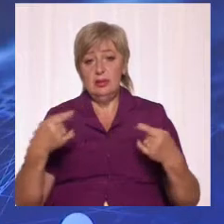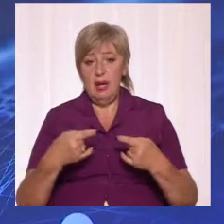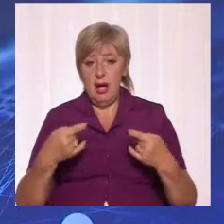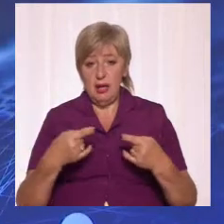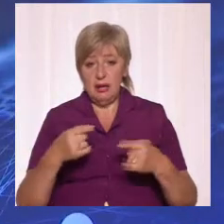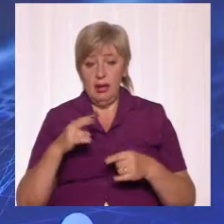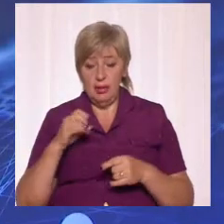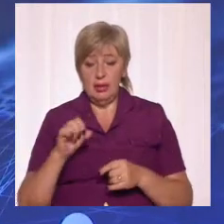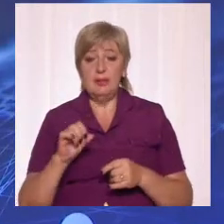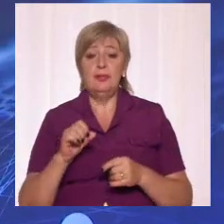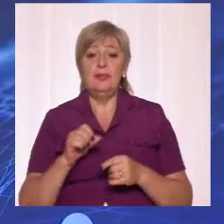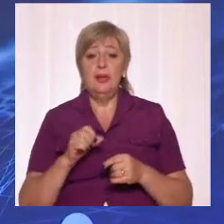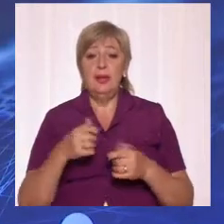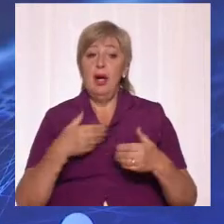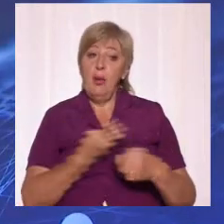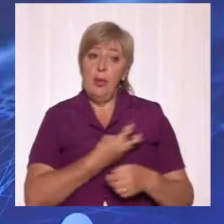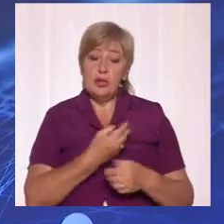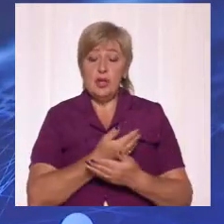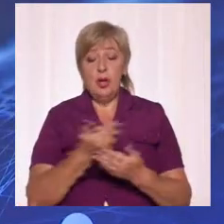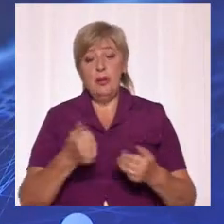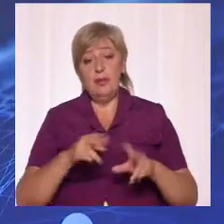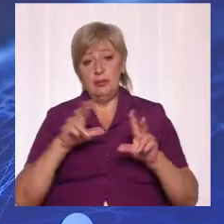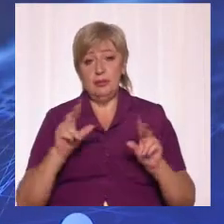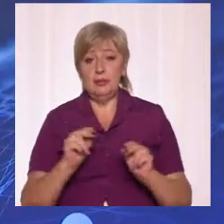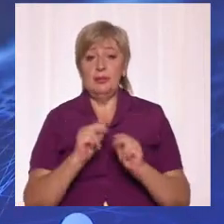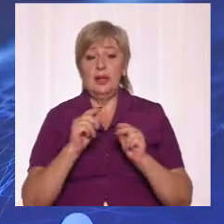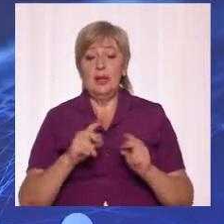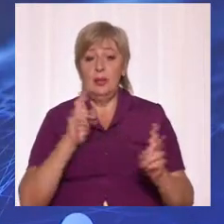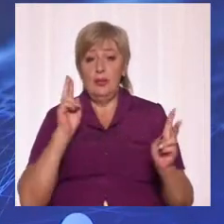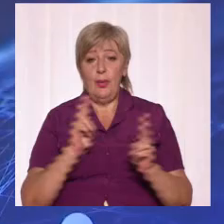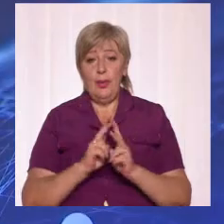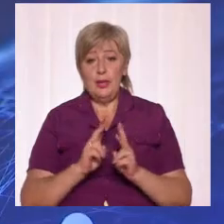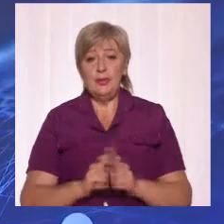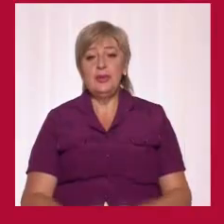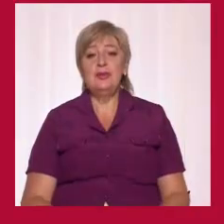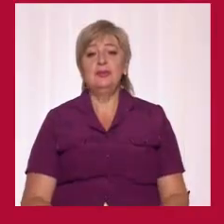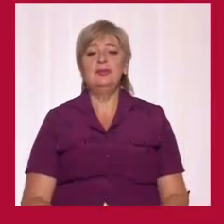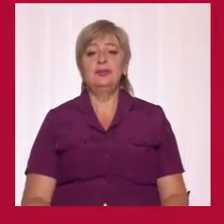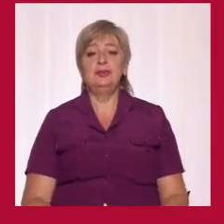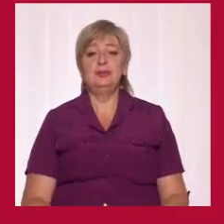своїх екранах. Я ж бажаю вам всього найкращого. Побачимося в ефірі UA Дніпро.